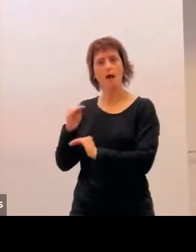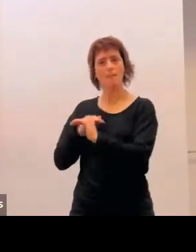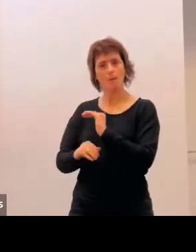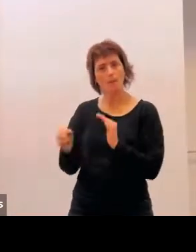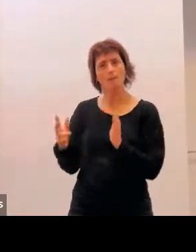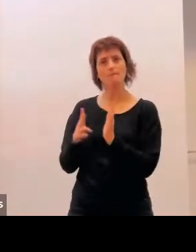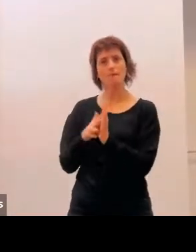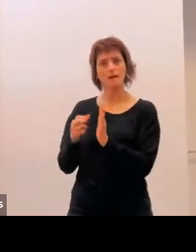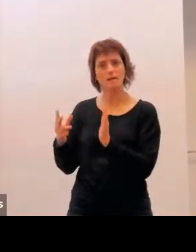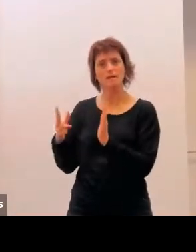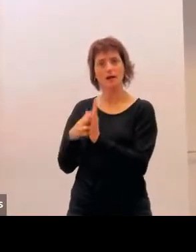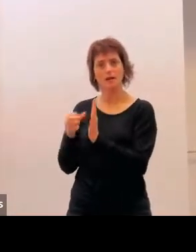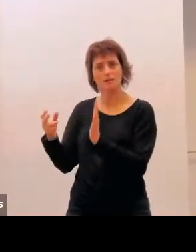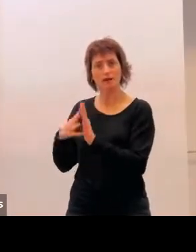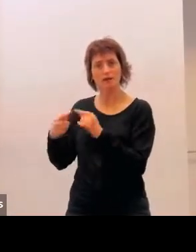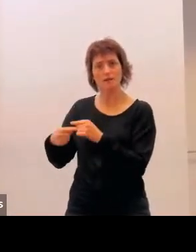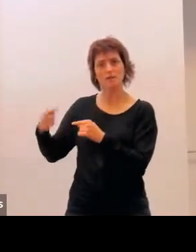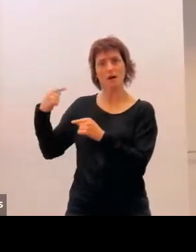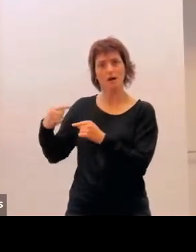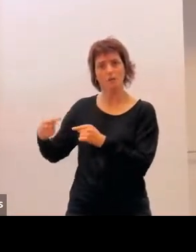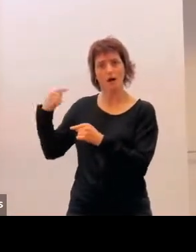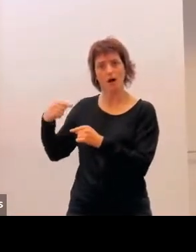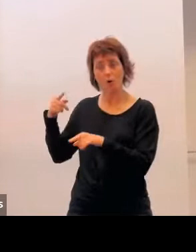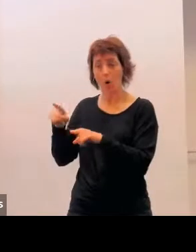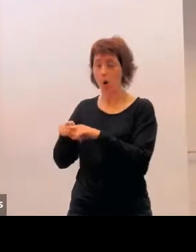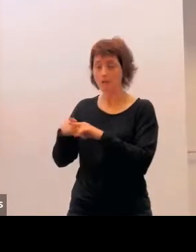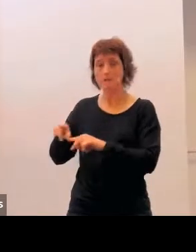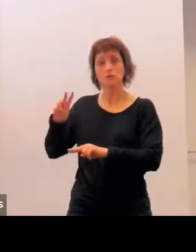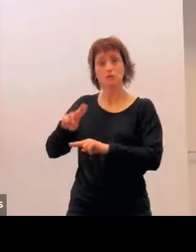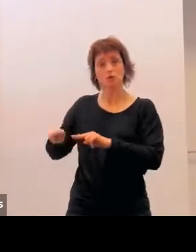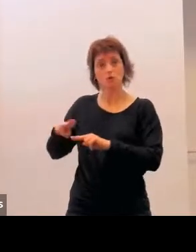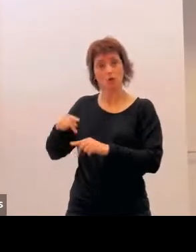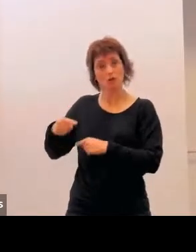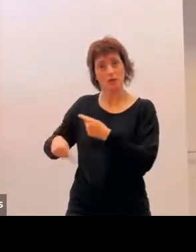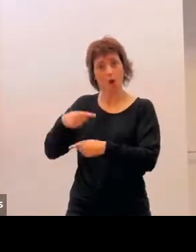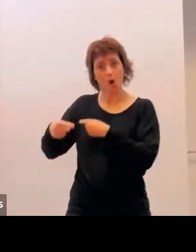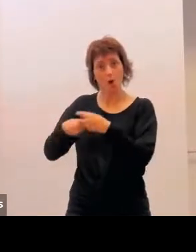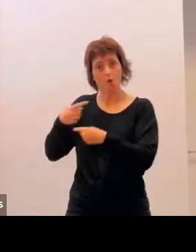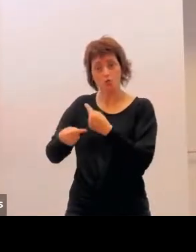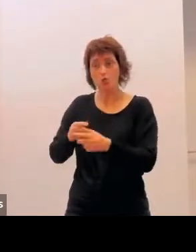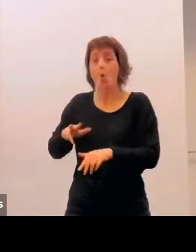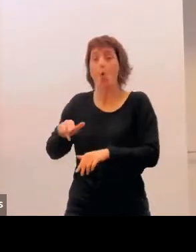validés dans les années antérieures et des chantiers sont en cours ou en phase de